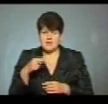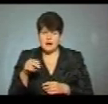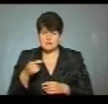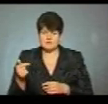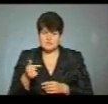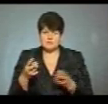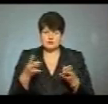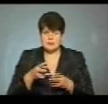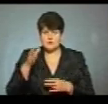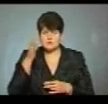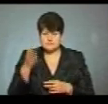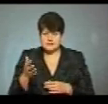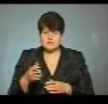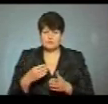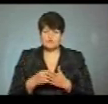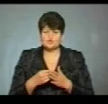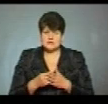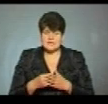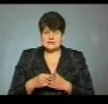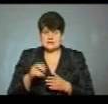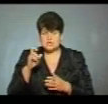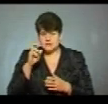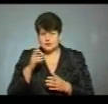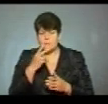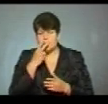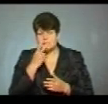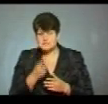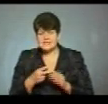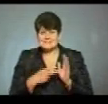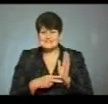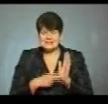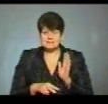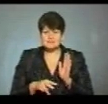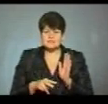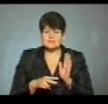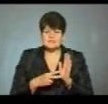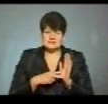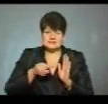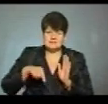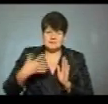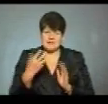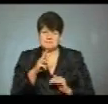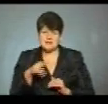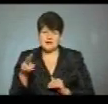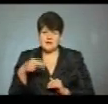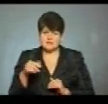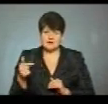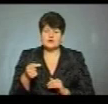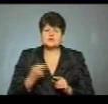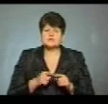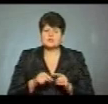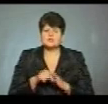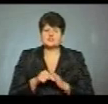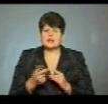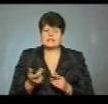на потреби освіти в бюджеті державному передбачається 77,5 мільярда гривень. Що це означає